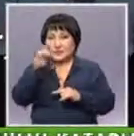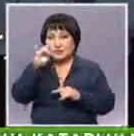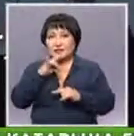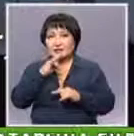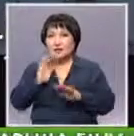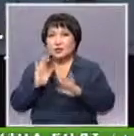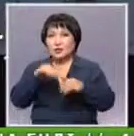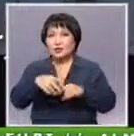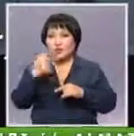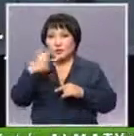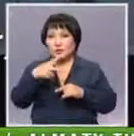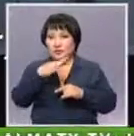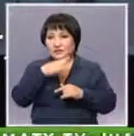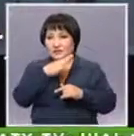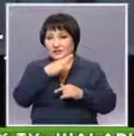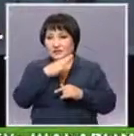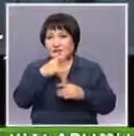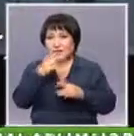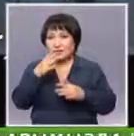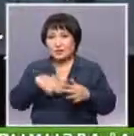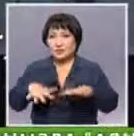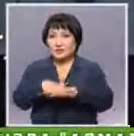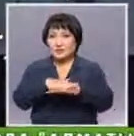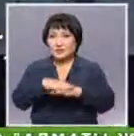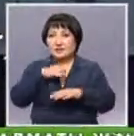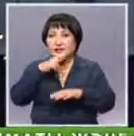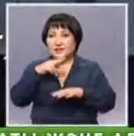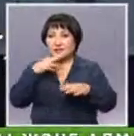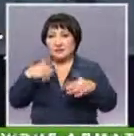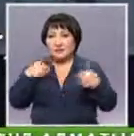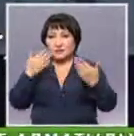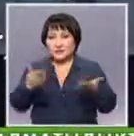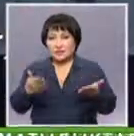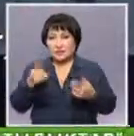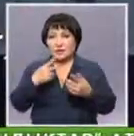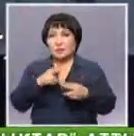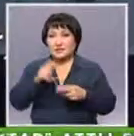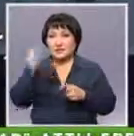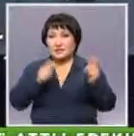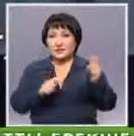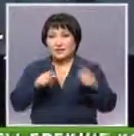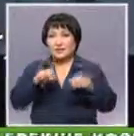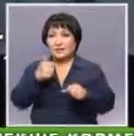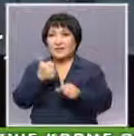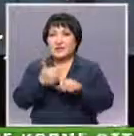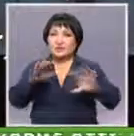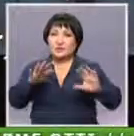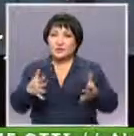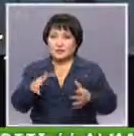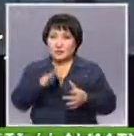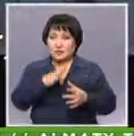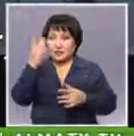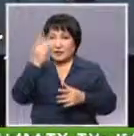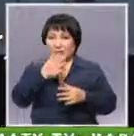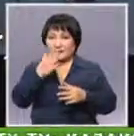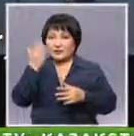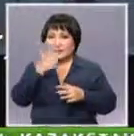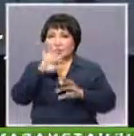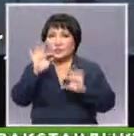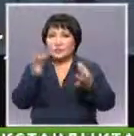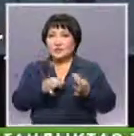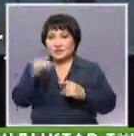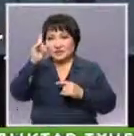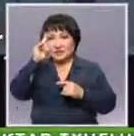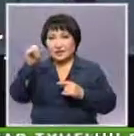жылдығы көпшіліктің назарына да ұсынылмақшы. Ал бұл фестивальдің басты оқиғасы болып, Қазақ кино өнерінің жарқын жұлдызы